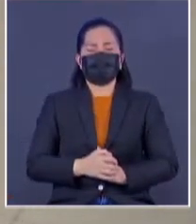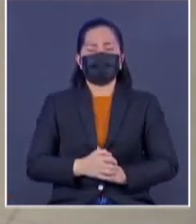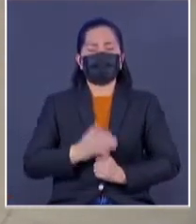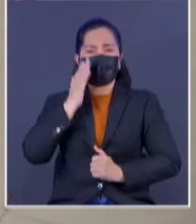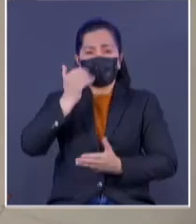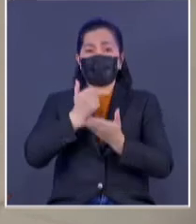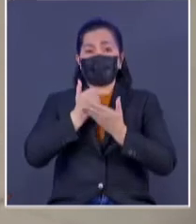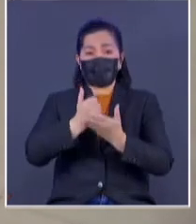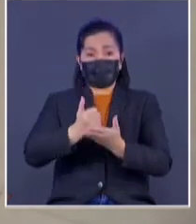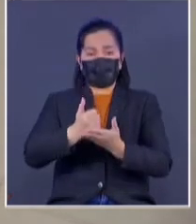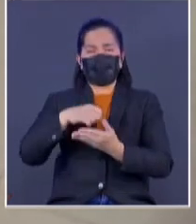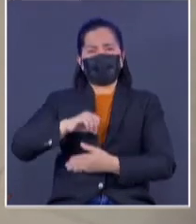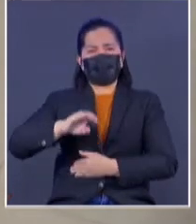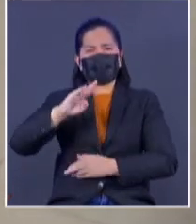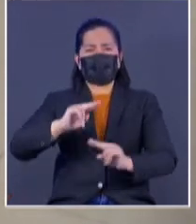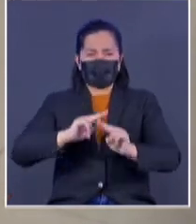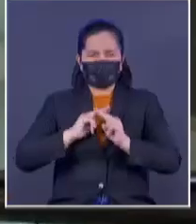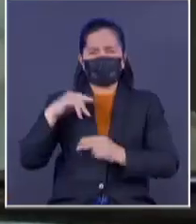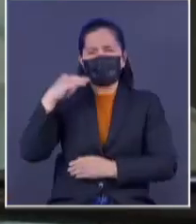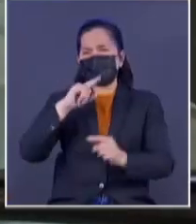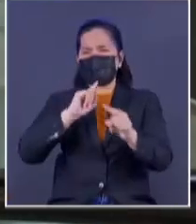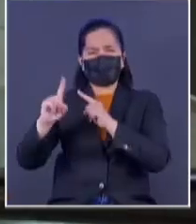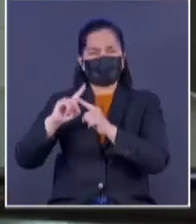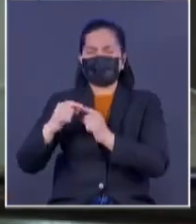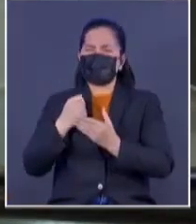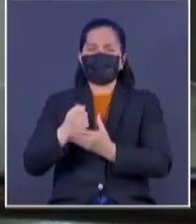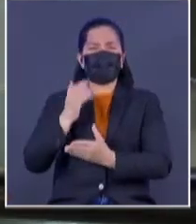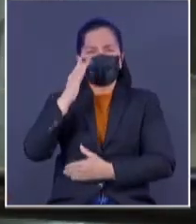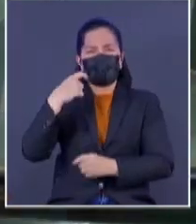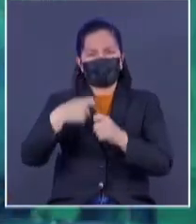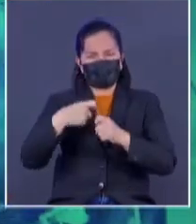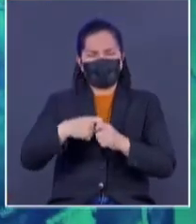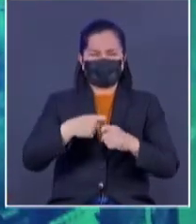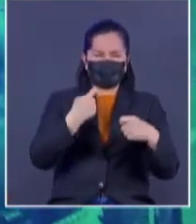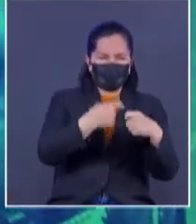การได้ต่อไปวิทยุการบินก็บอกว่าเขาก็ลำบากแต่ก็ต้องช่วยเหลือผู้ประกอบการครับ